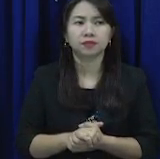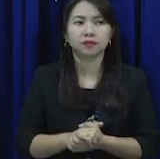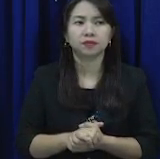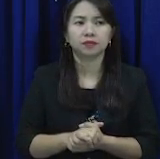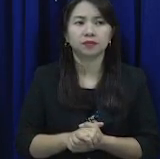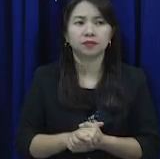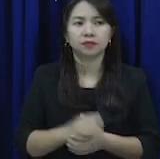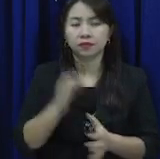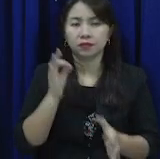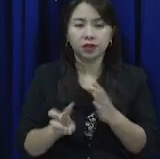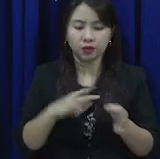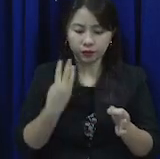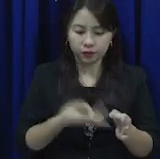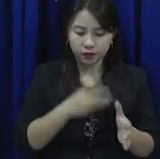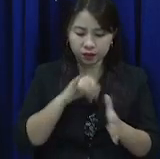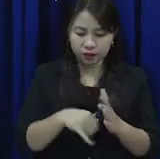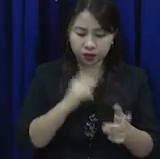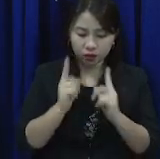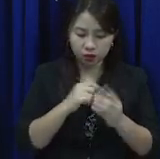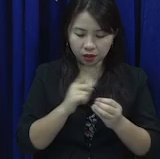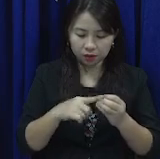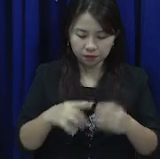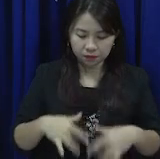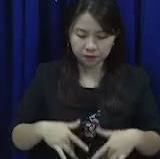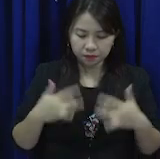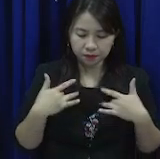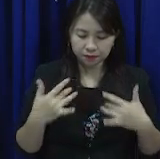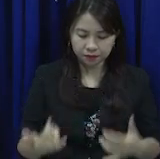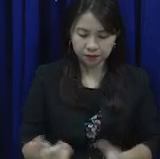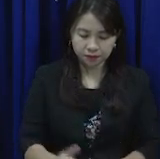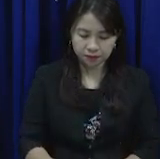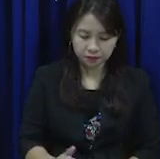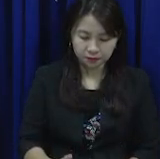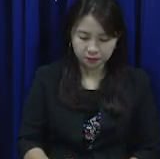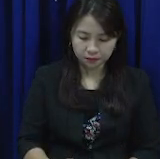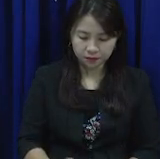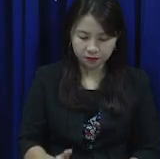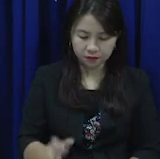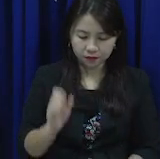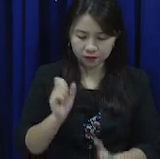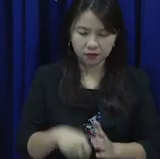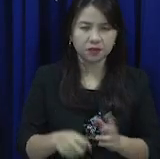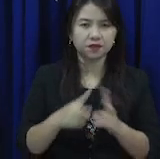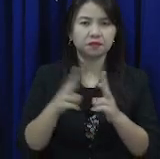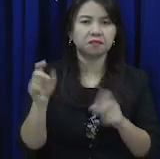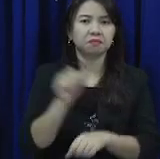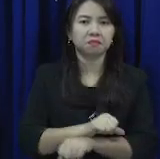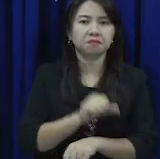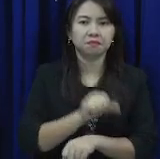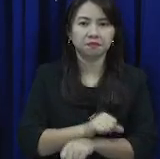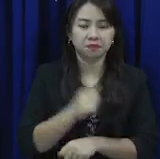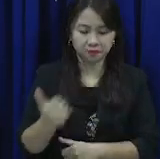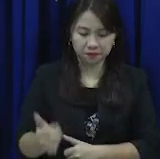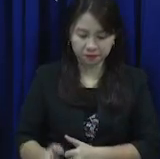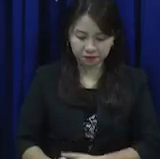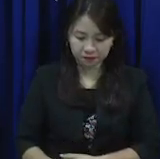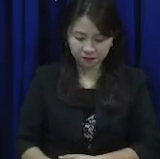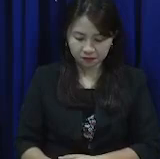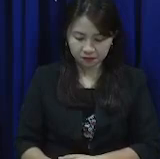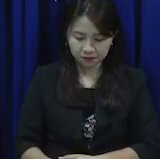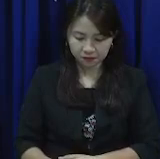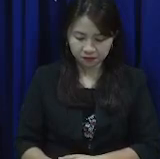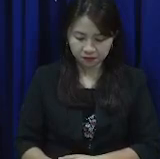kung buhay lang ang usapan Anong nangyayari pagdating lang sa buhay talong-talo na is see talong-talo